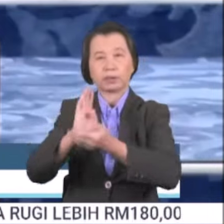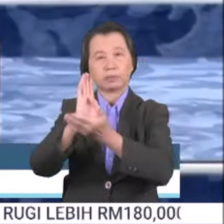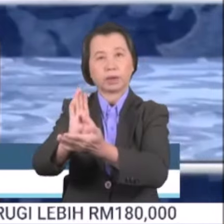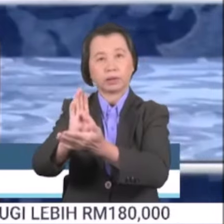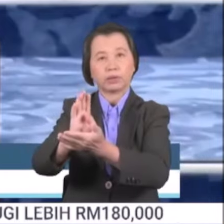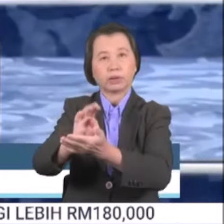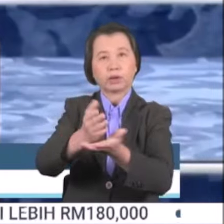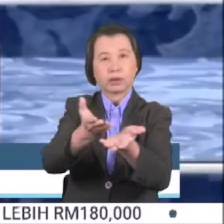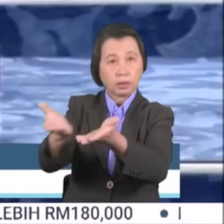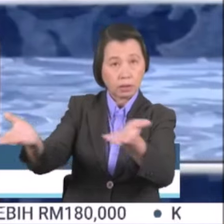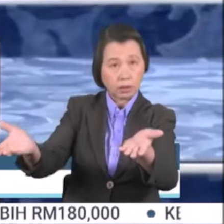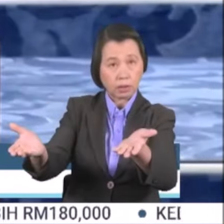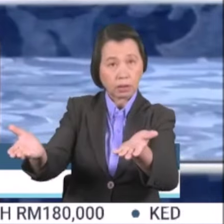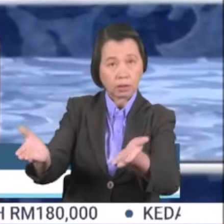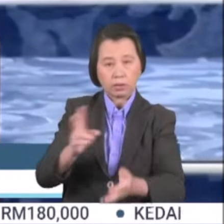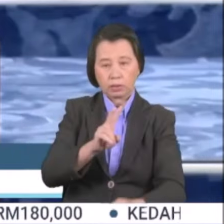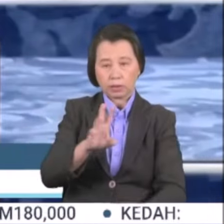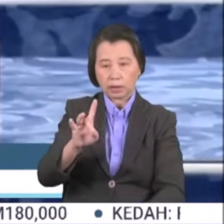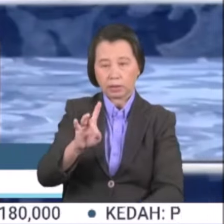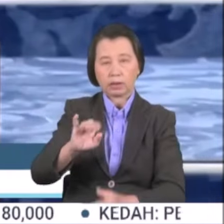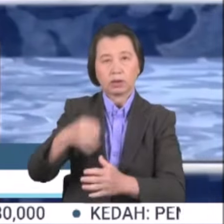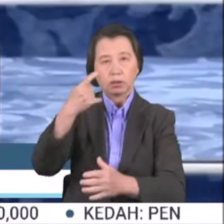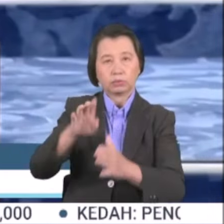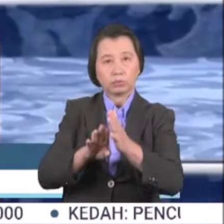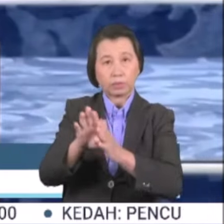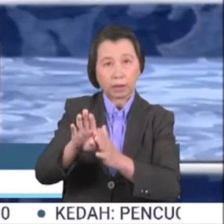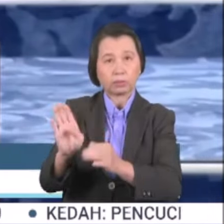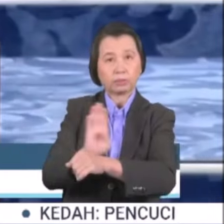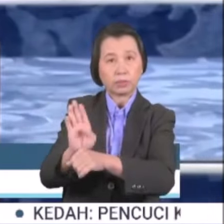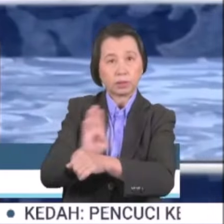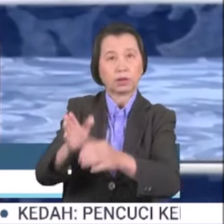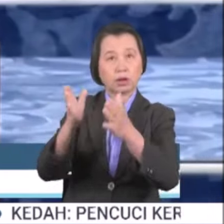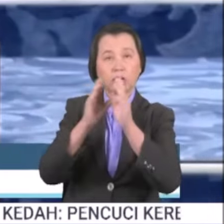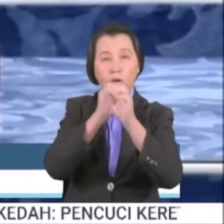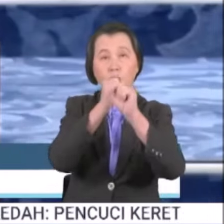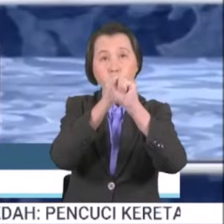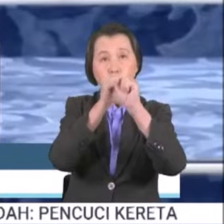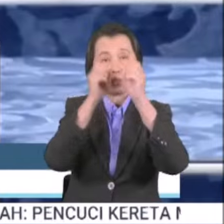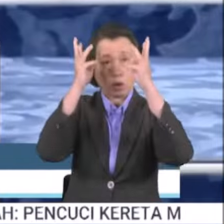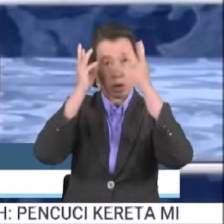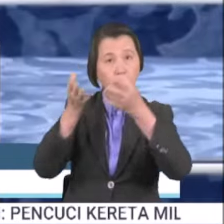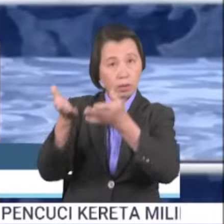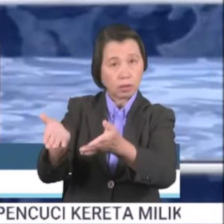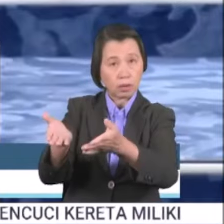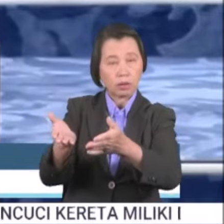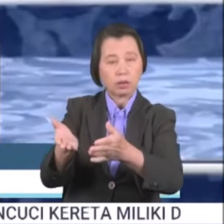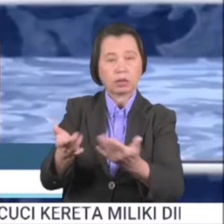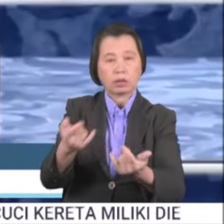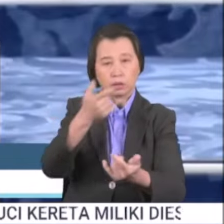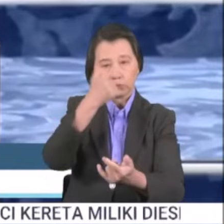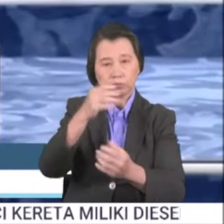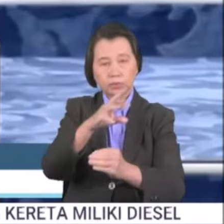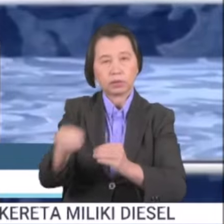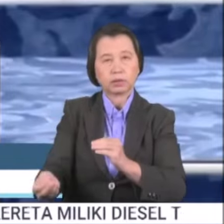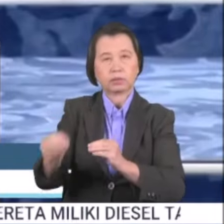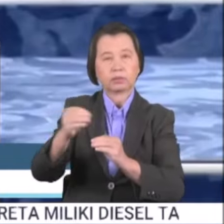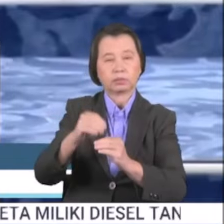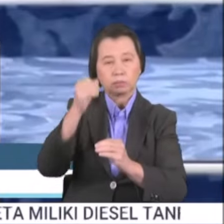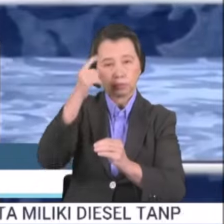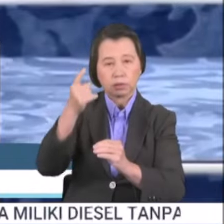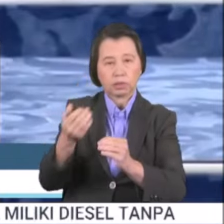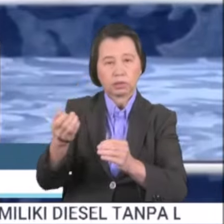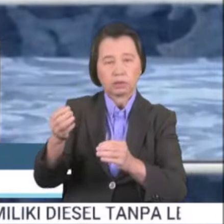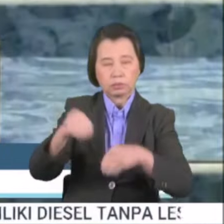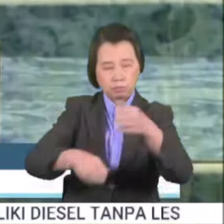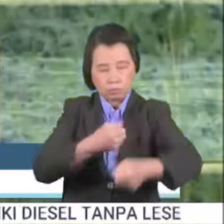sosial. 28 juta ringgit untuk pembangunan usahawan orang asli serta penanaman